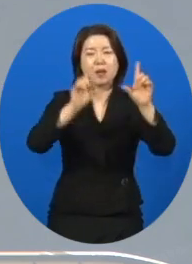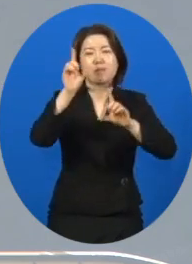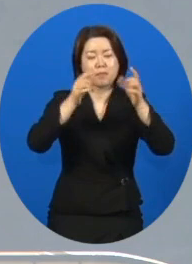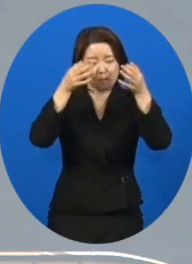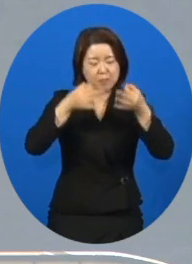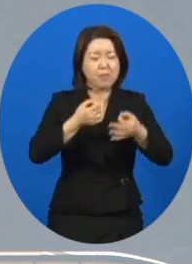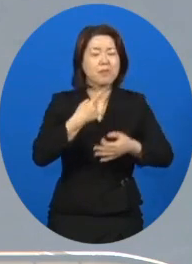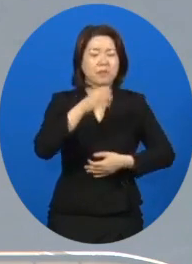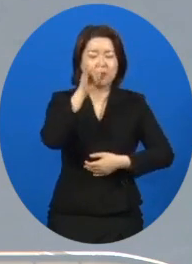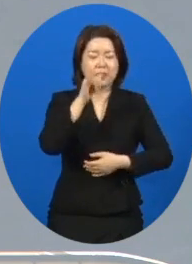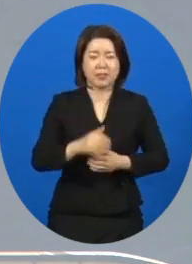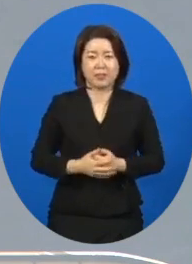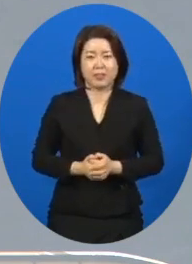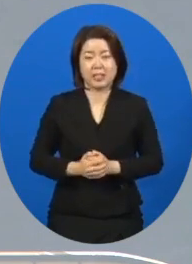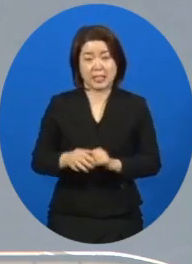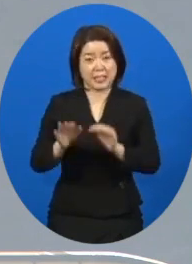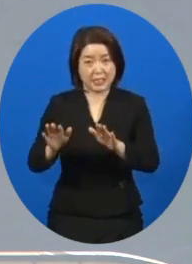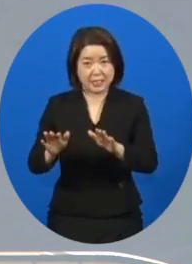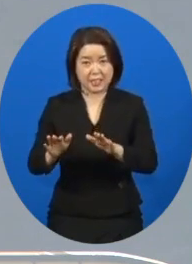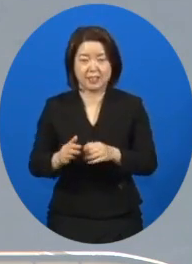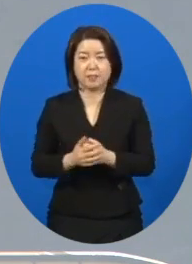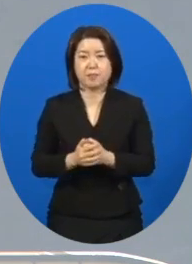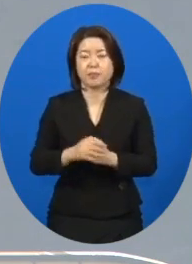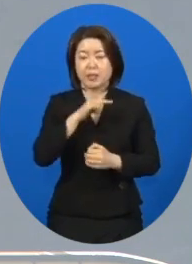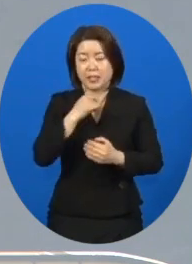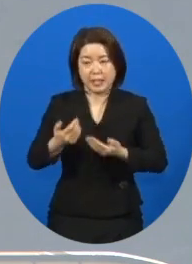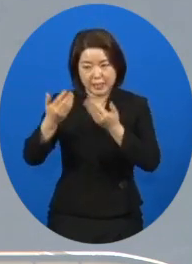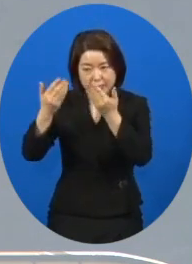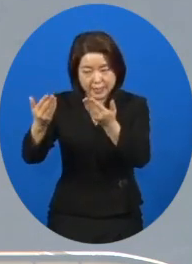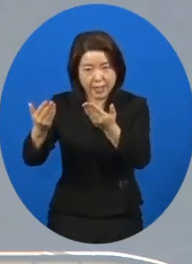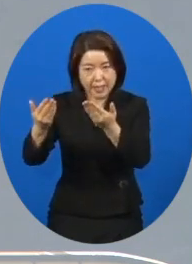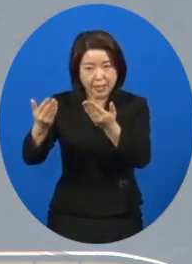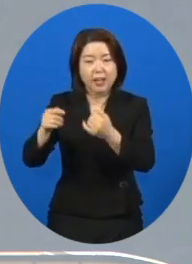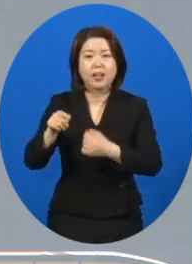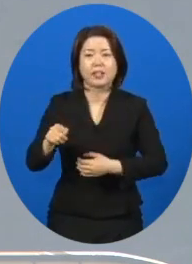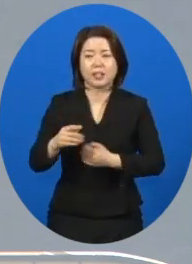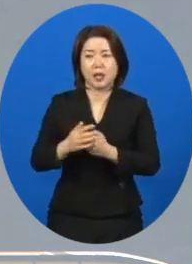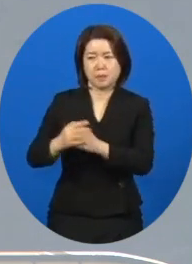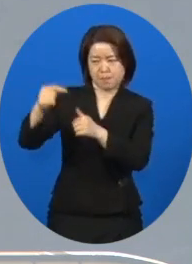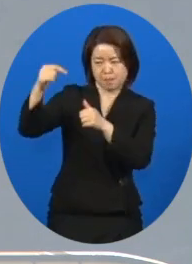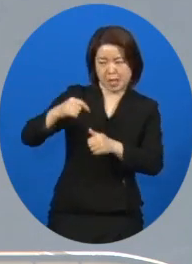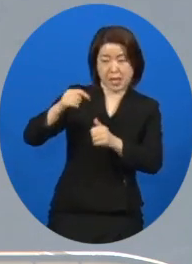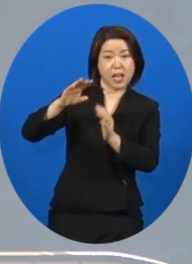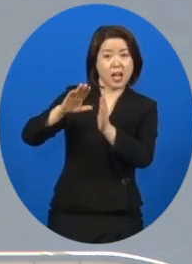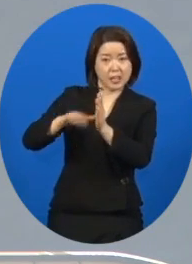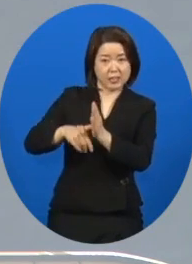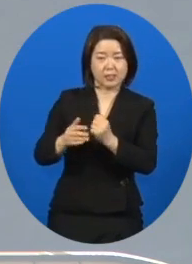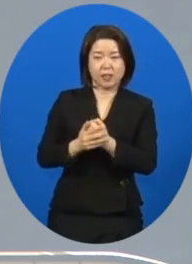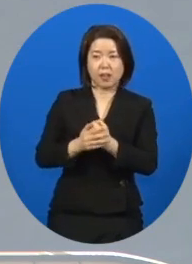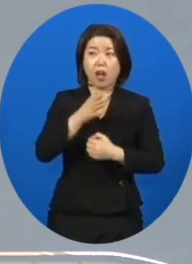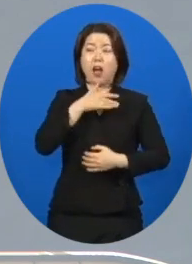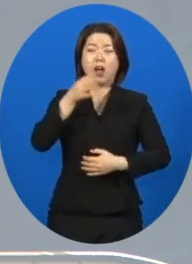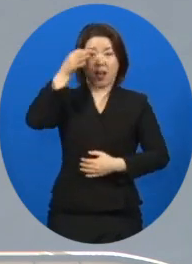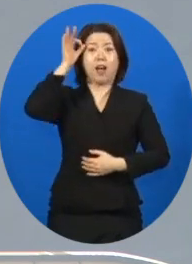봅니다. 이제는 희생과 헌신이 요구될 때